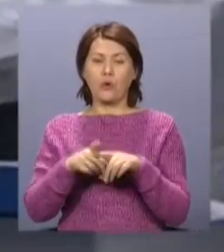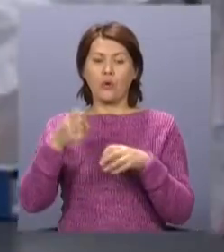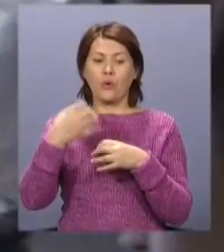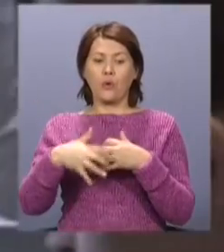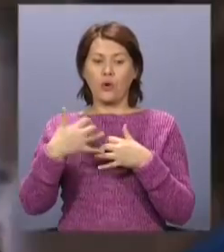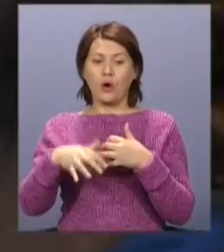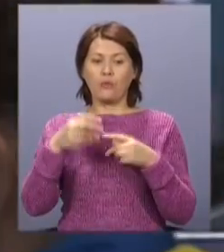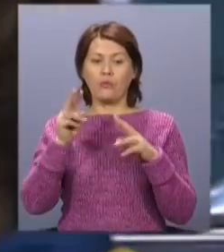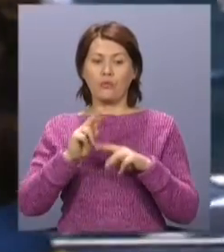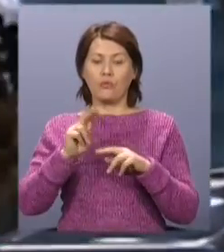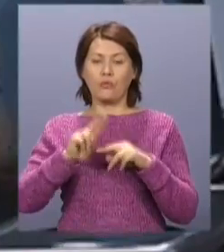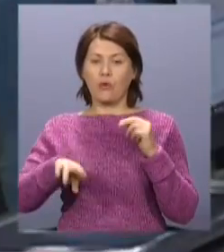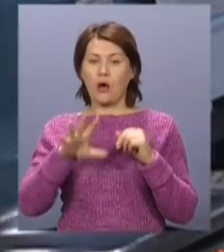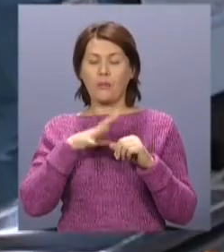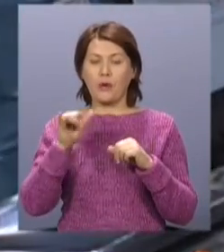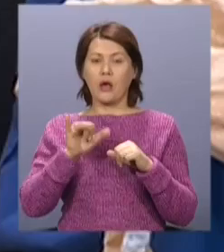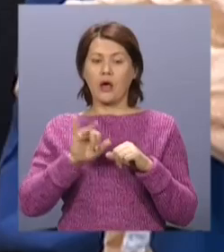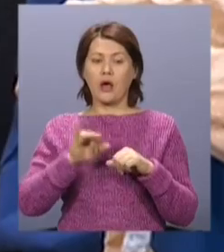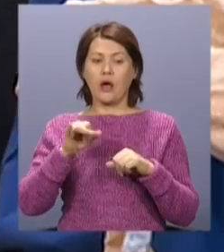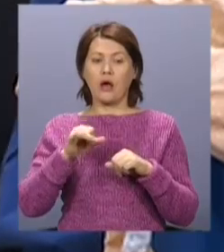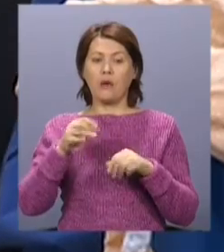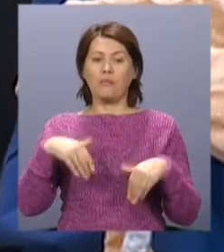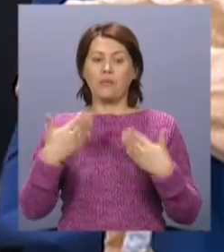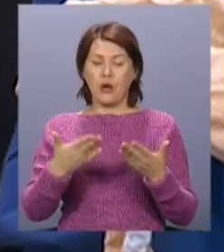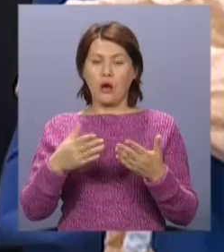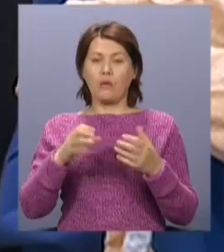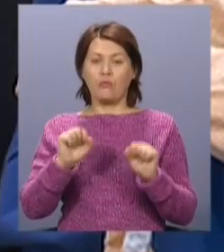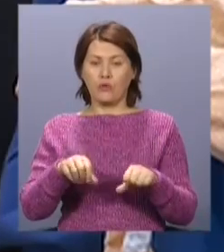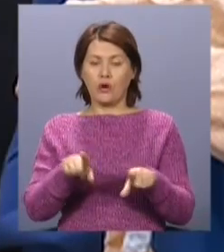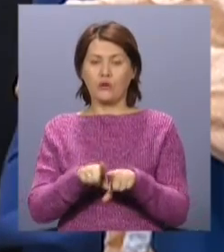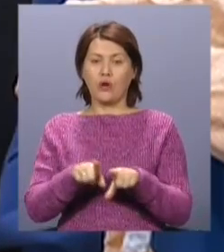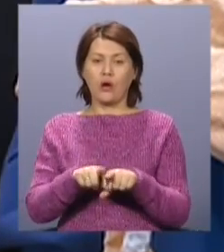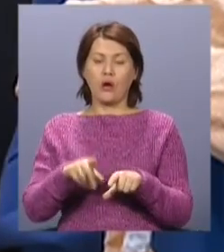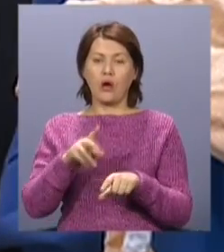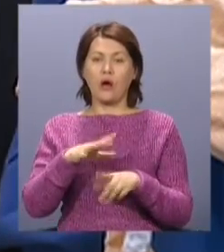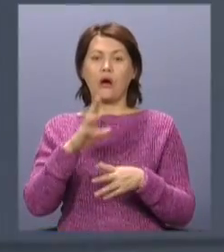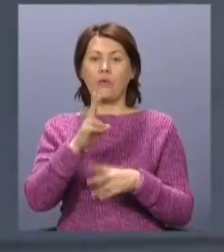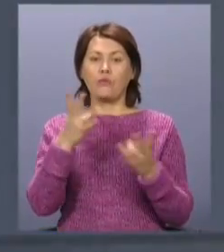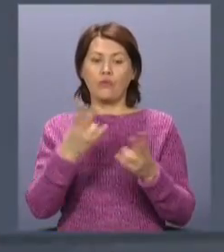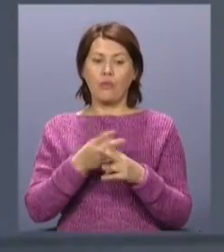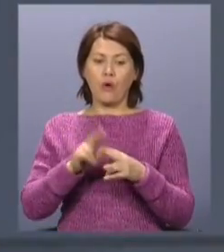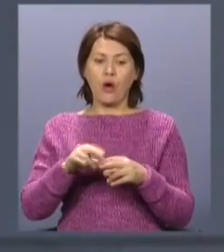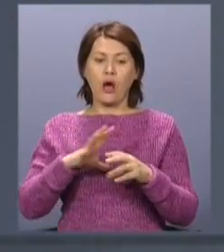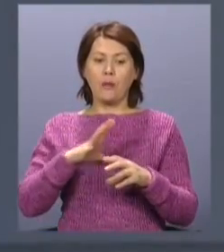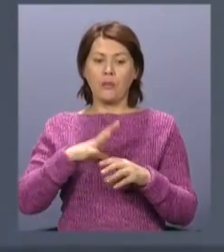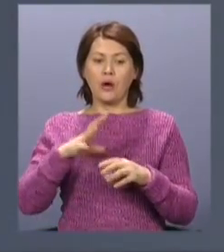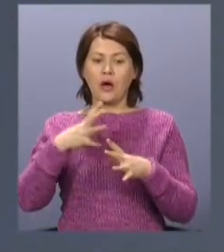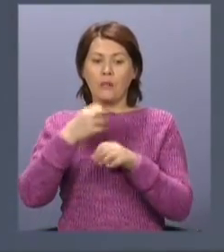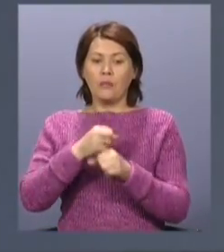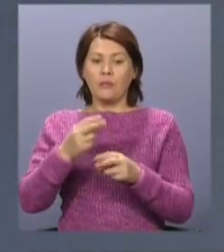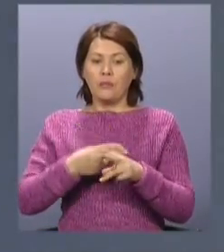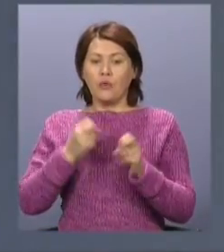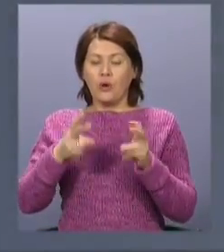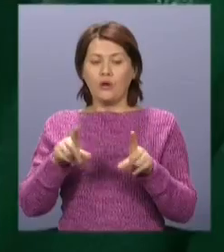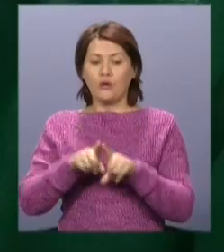жолда жоғалмай тұтынушының қолына тиюін қатаң қадағалап жатыр. Бүгінде Алматы әлем нарығына шығудың қысқа әрі қауіпсіз